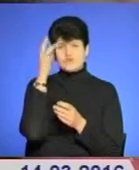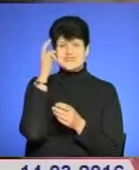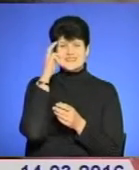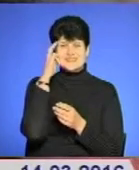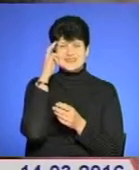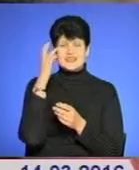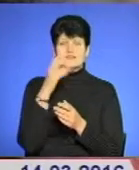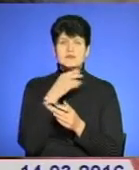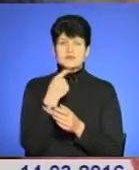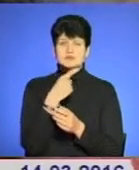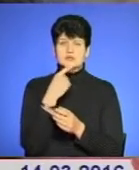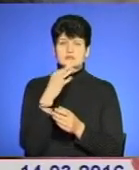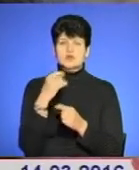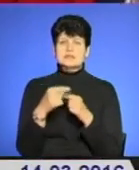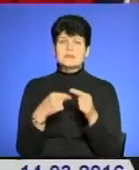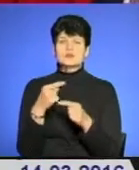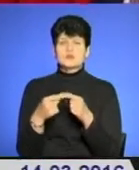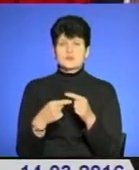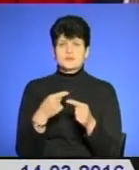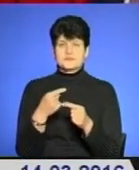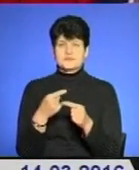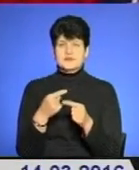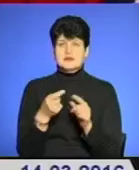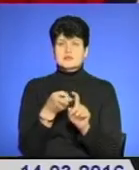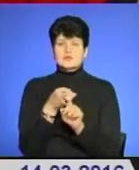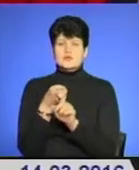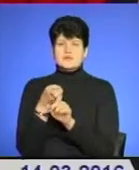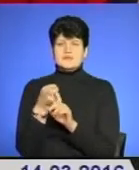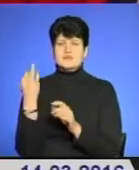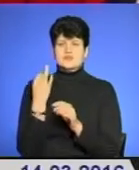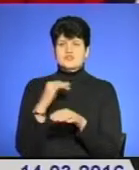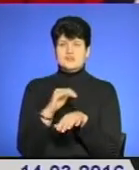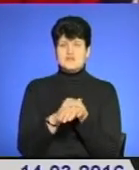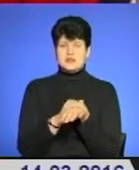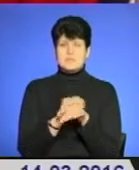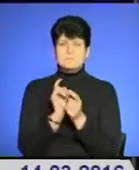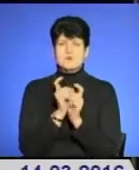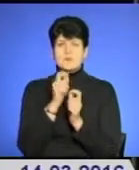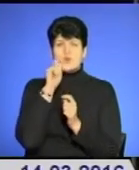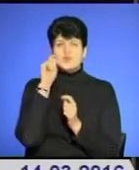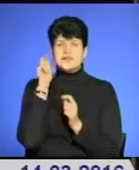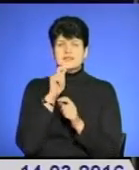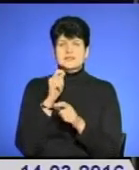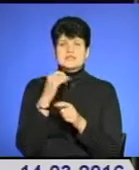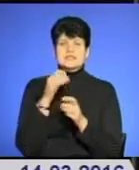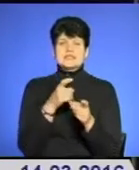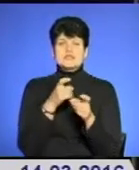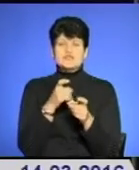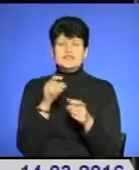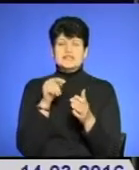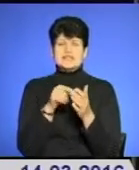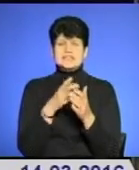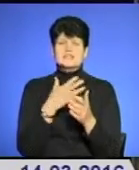українознавства акцентували на спадкоємності поколінь, спорідненості історичних фактів. Боротьба українських січових стрільців нашої